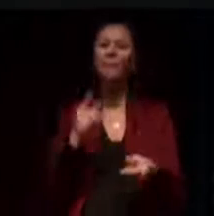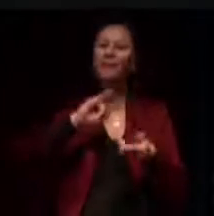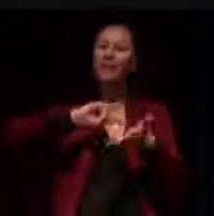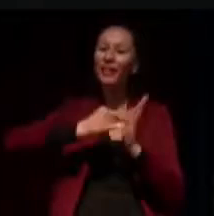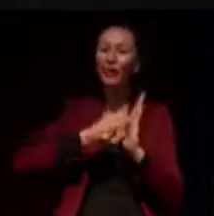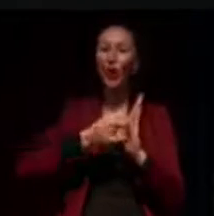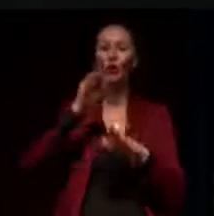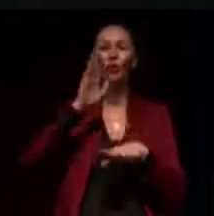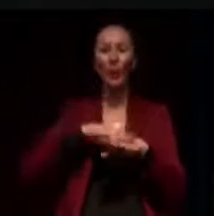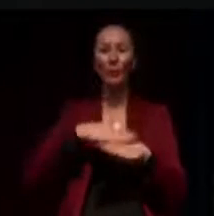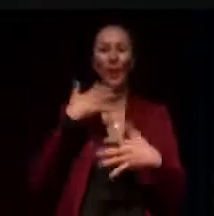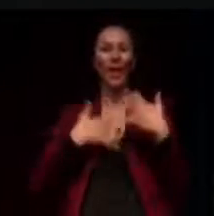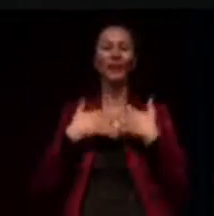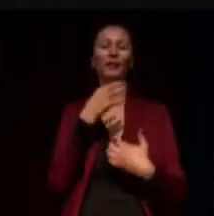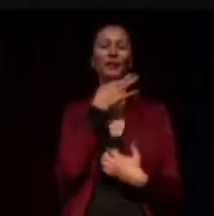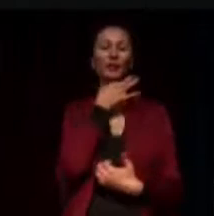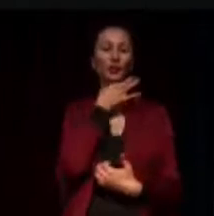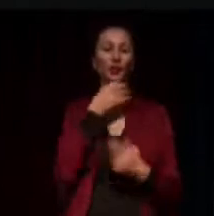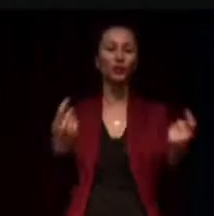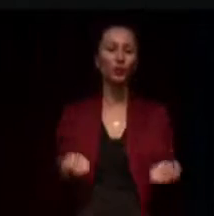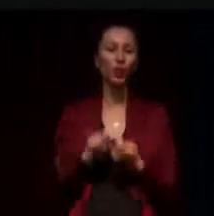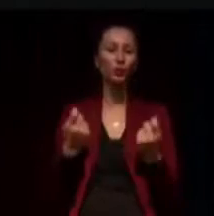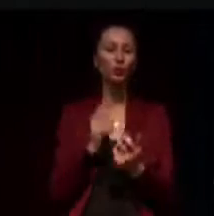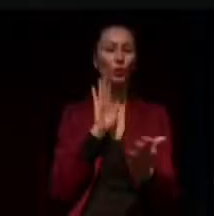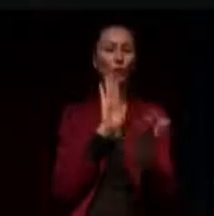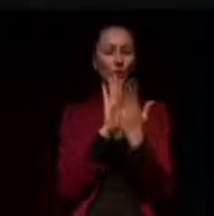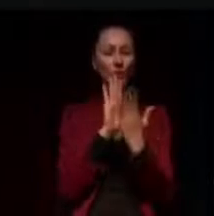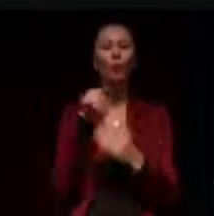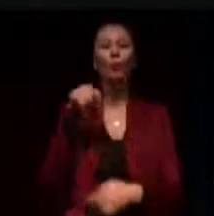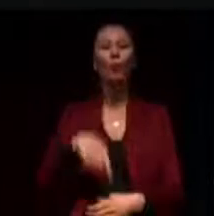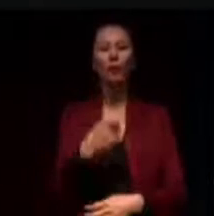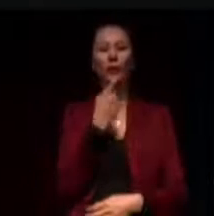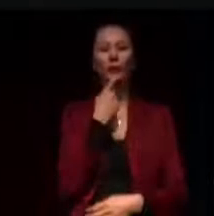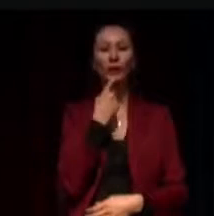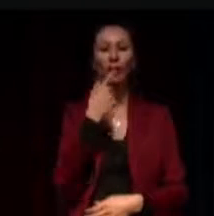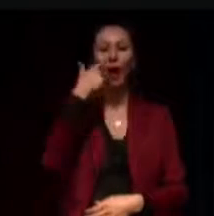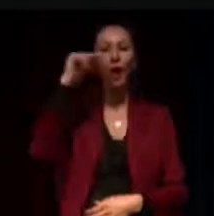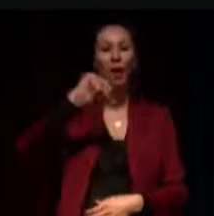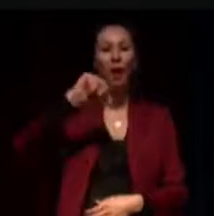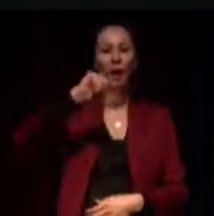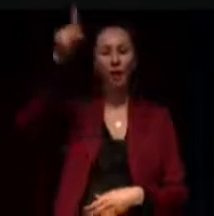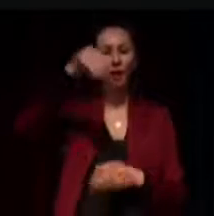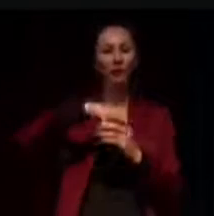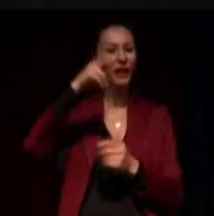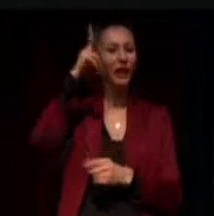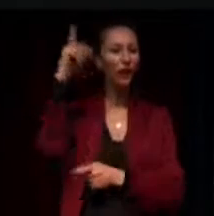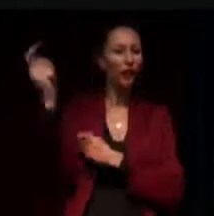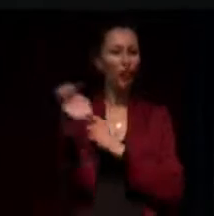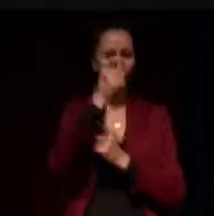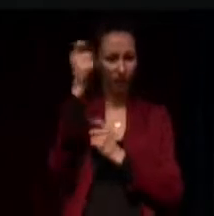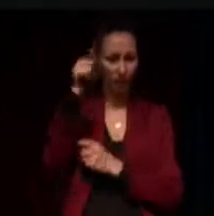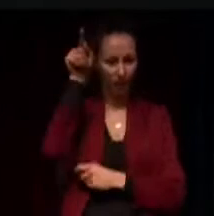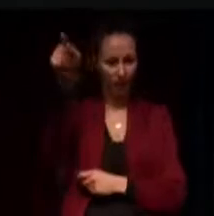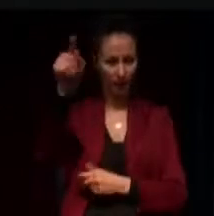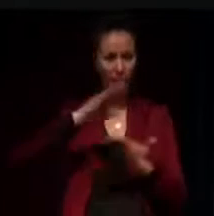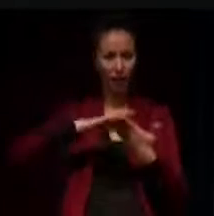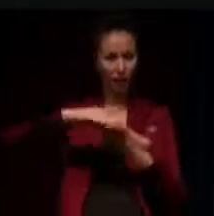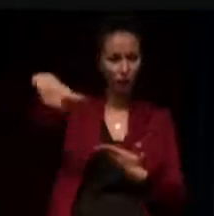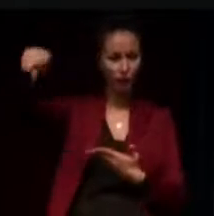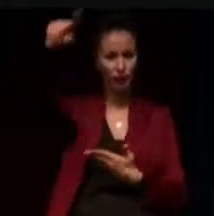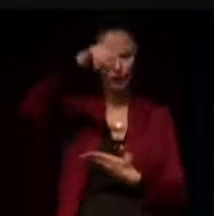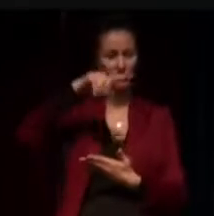tasarruf yapıp enerji ihtiyacımızı gidermeye çalışıyoruz. Bu yıl Aliağa itfaiyesi değerli arkadaşlar, Aliağalı